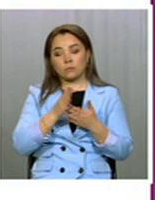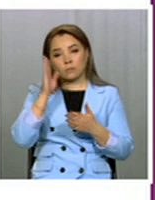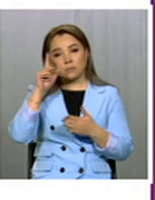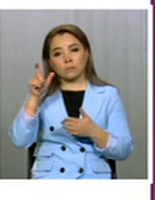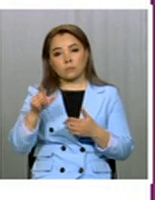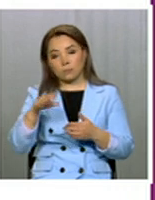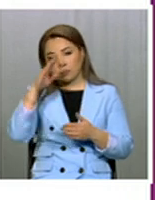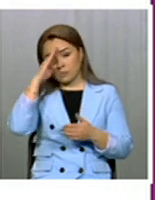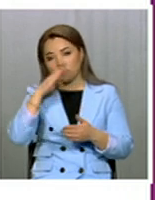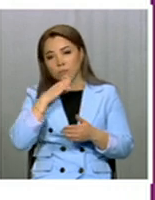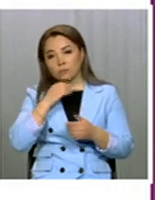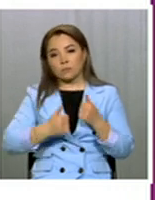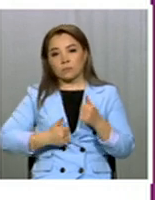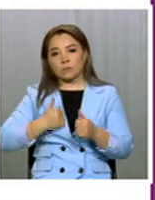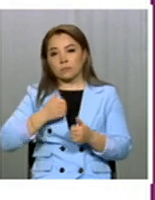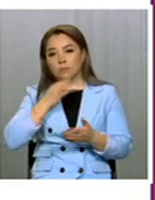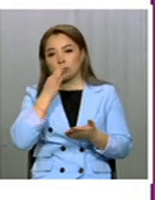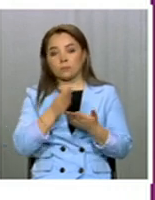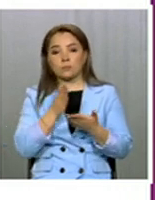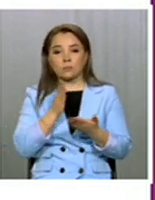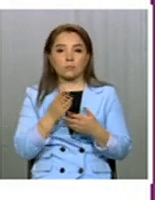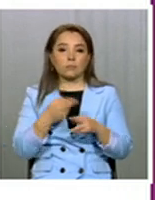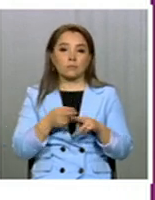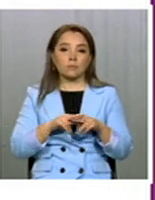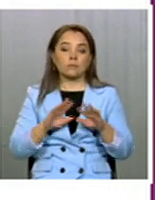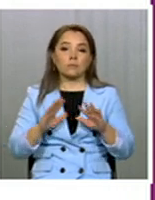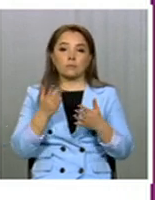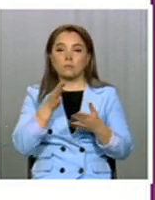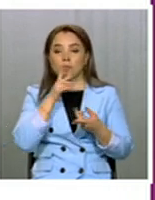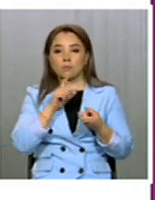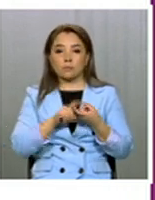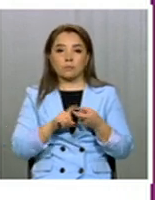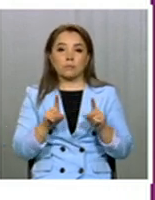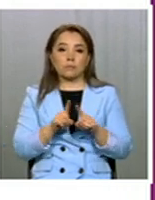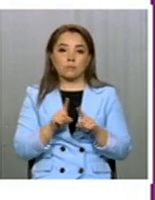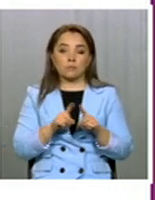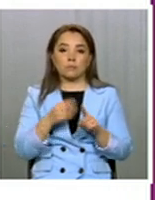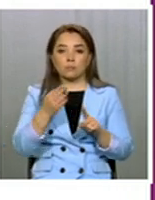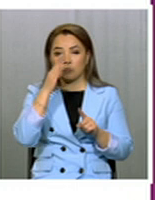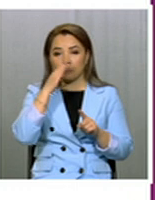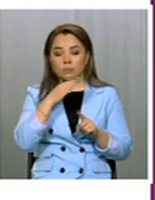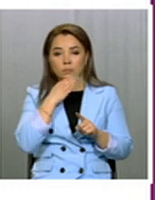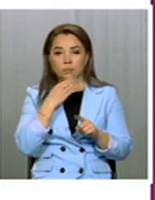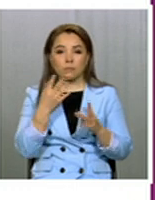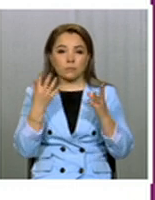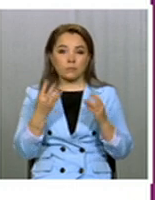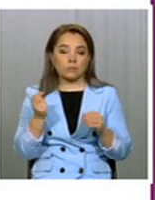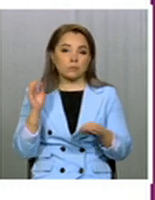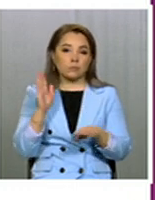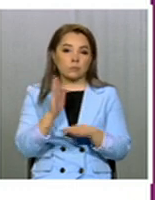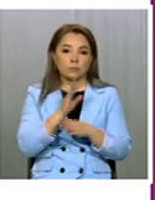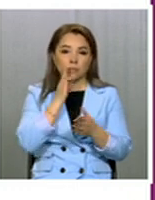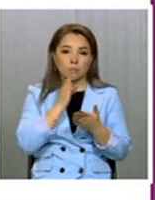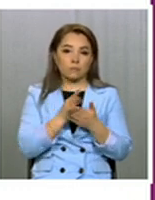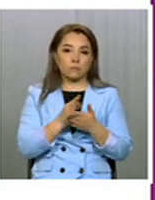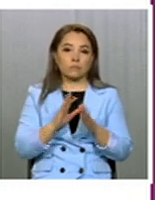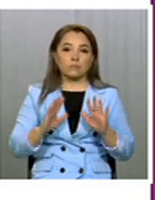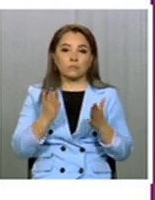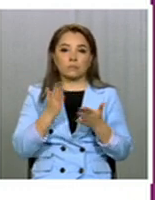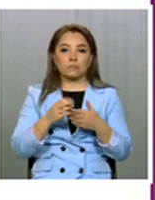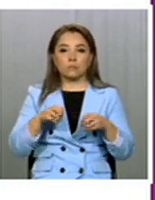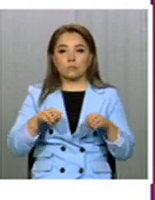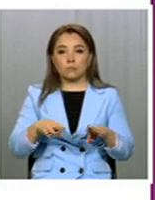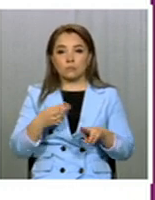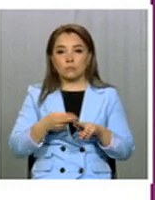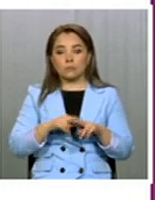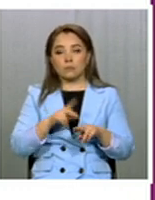әкесіне келіп мақтануы. Оқиғаның шарықтау шегі әке үкімі. Оқиғаның шешімі ақынға